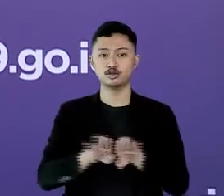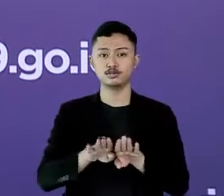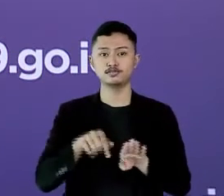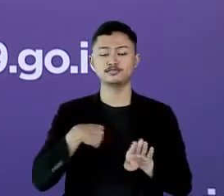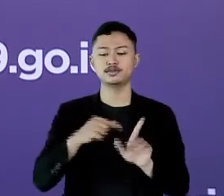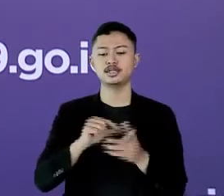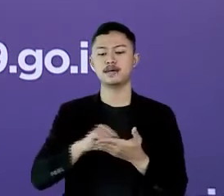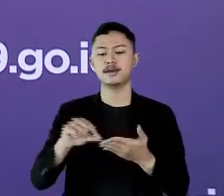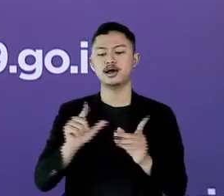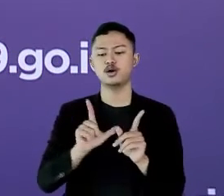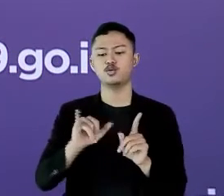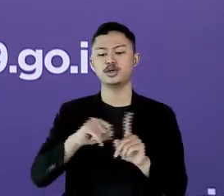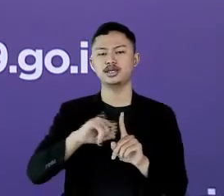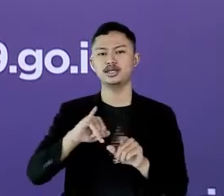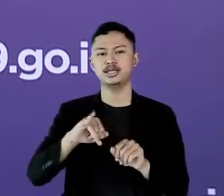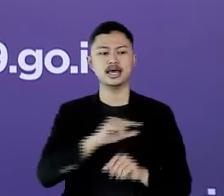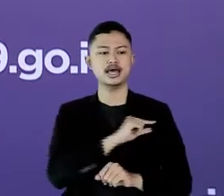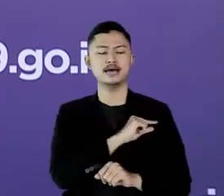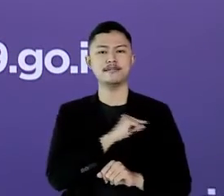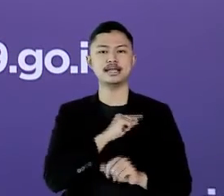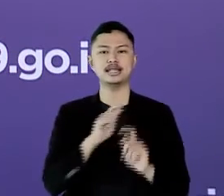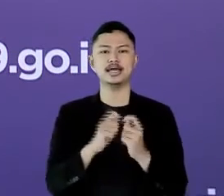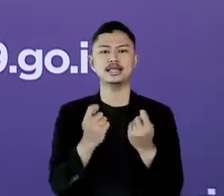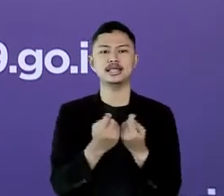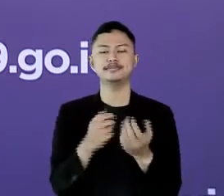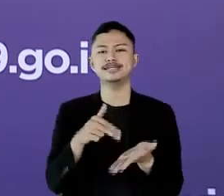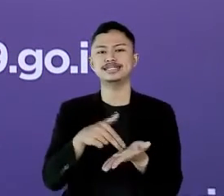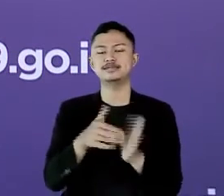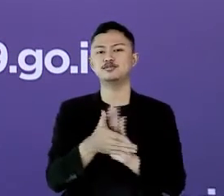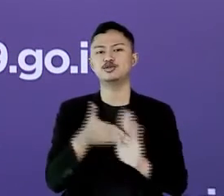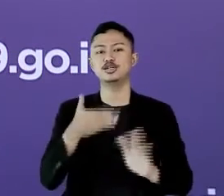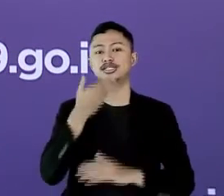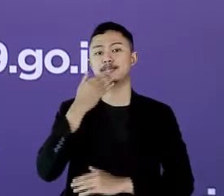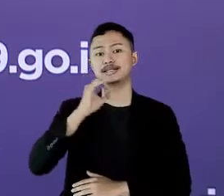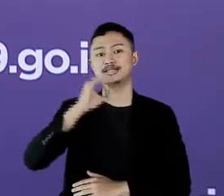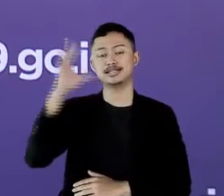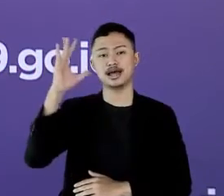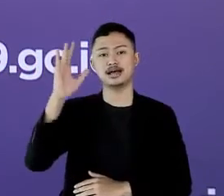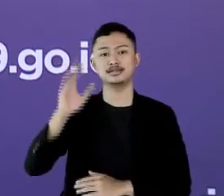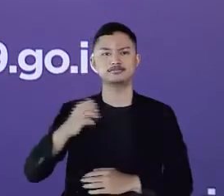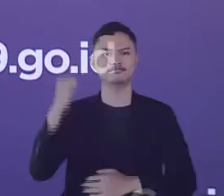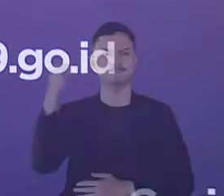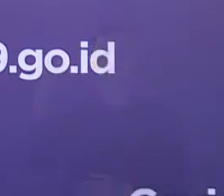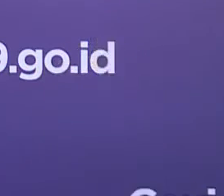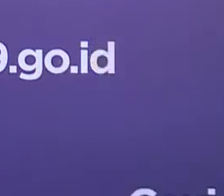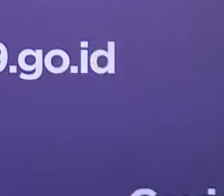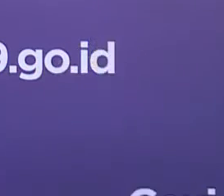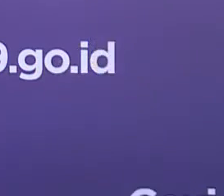bersama tim yang bertugas dan para narasumber, pamit undur diri, selamat siang dan salam tangguh.